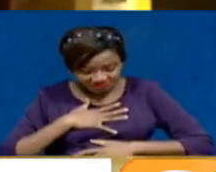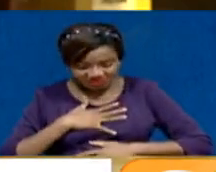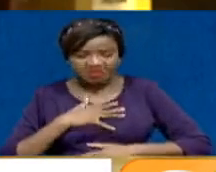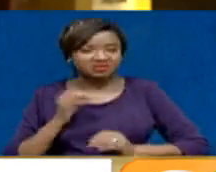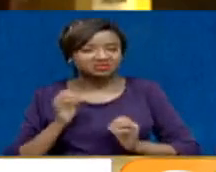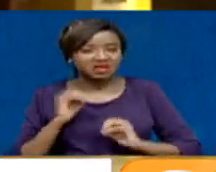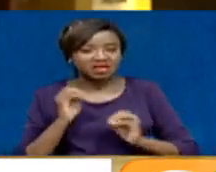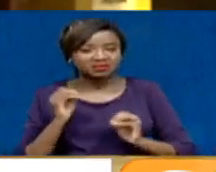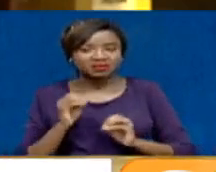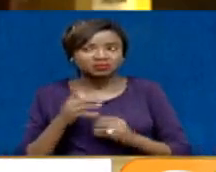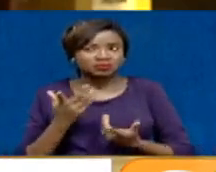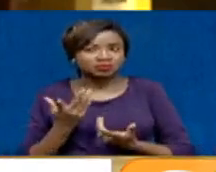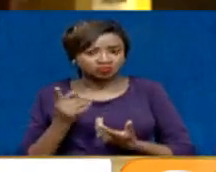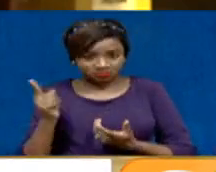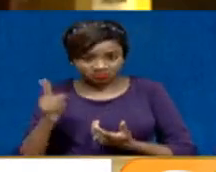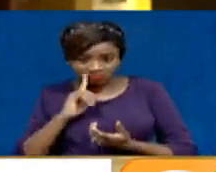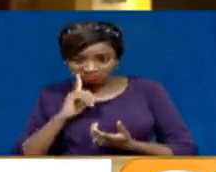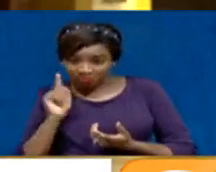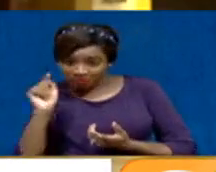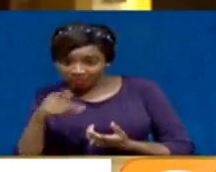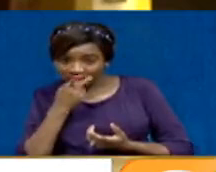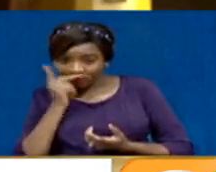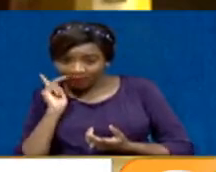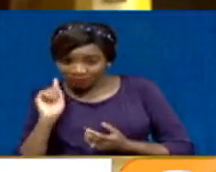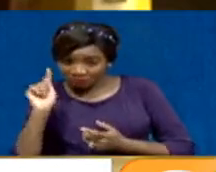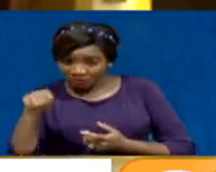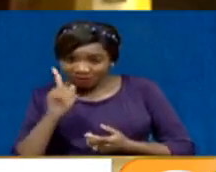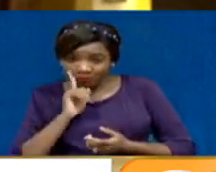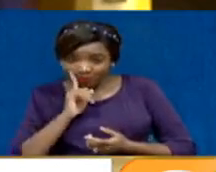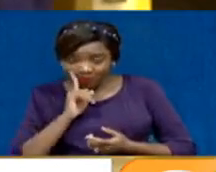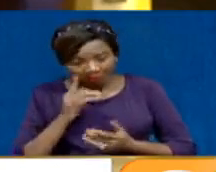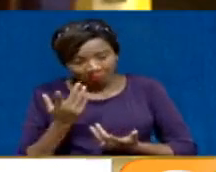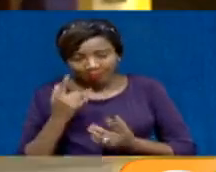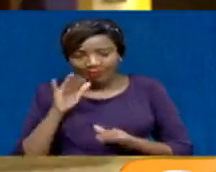Je, kitendawili ni atafika hapa kesho? Chemutai Goindu, Ninga Citizen, Nairobi.